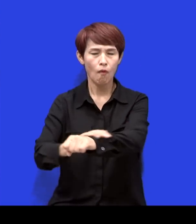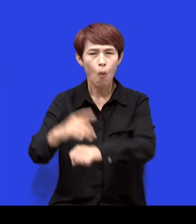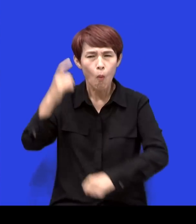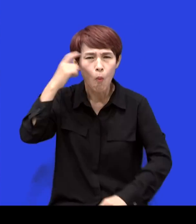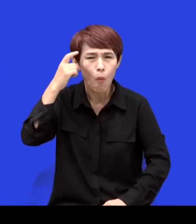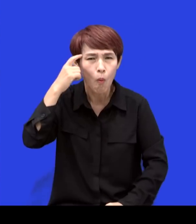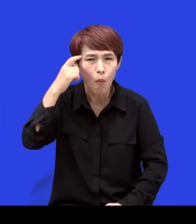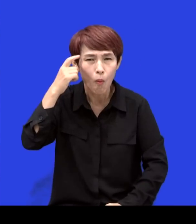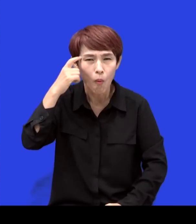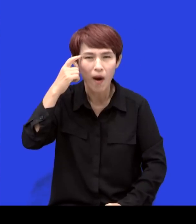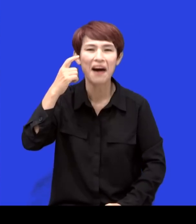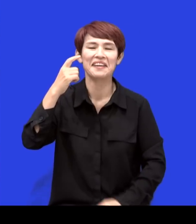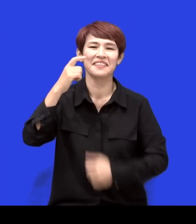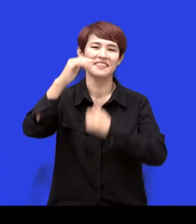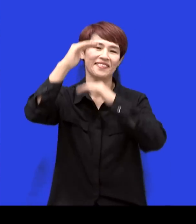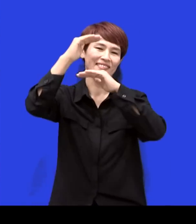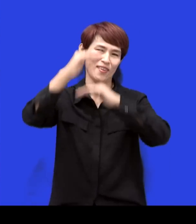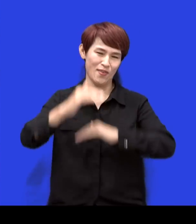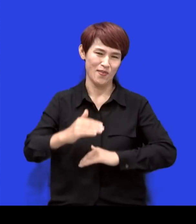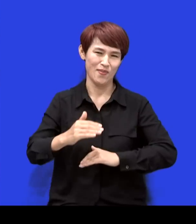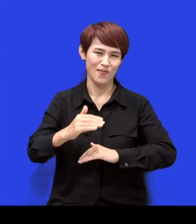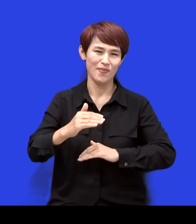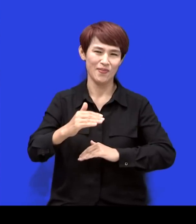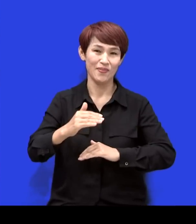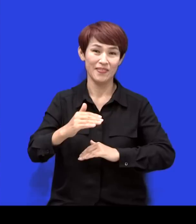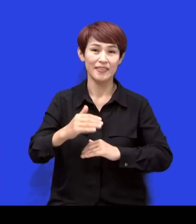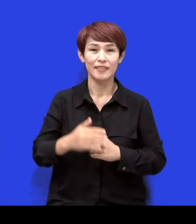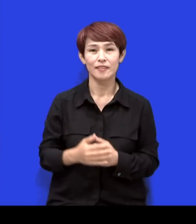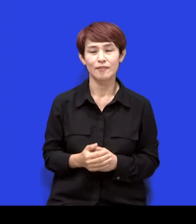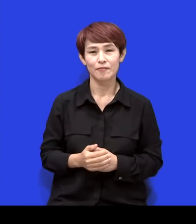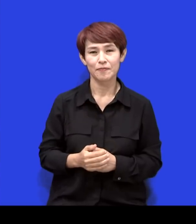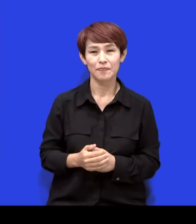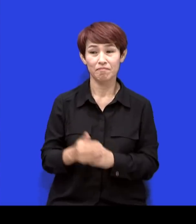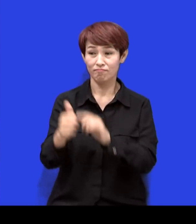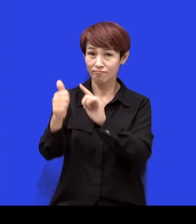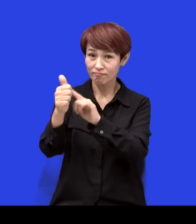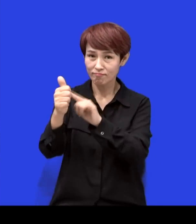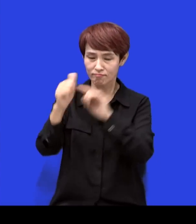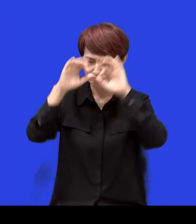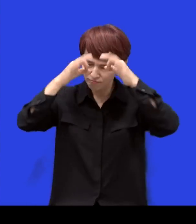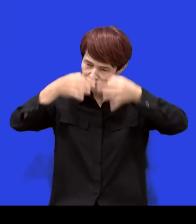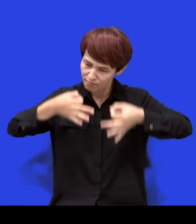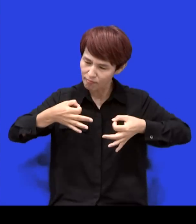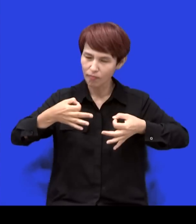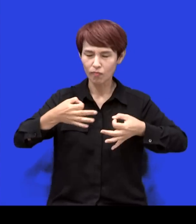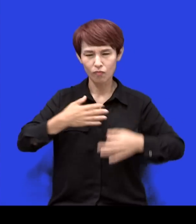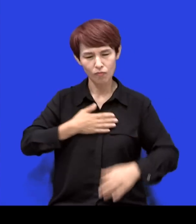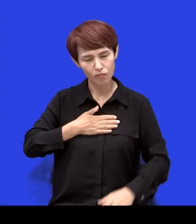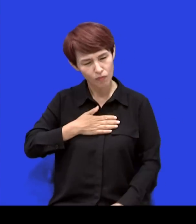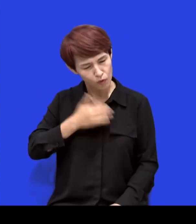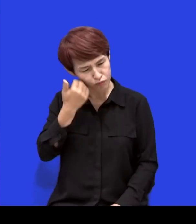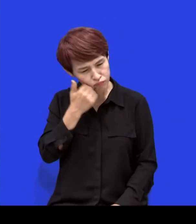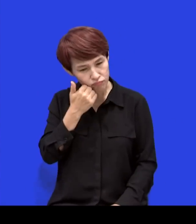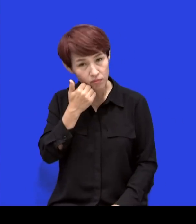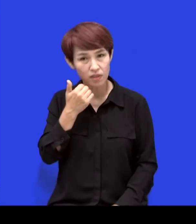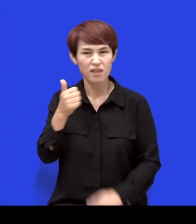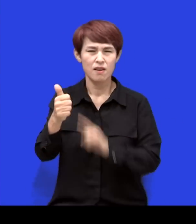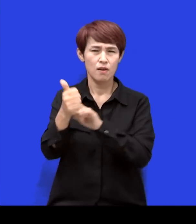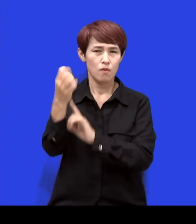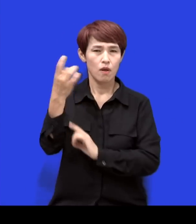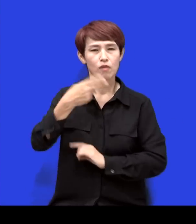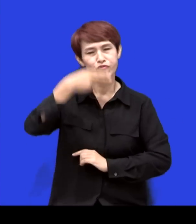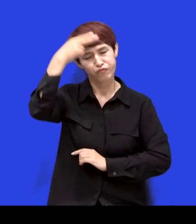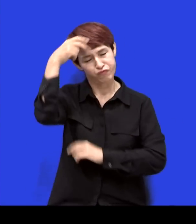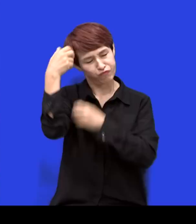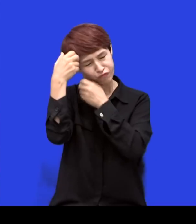잘할까? 네. 예, 해서 그 노숙자의 정체를 알아가면서 어. 노숙자도 스스로의 정체를 알아가고 왜냐하면 이 사람이 알코올성